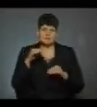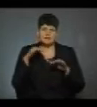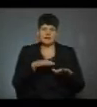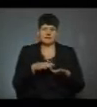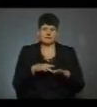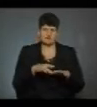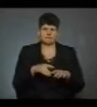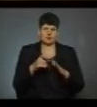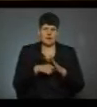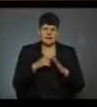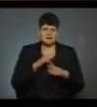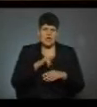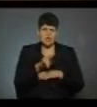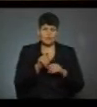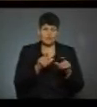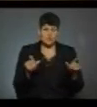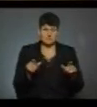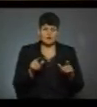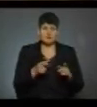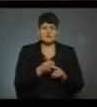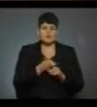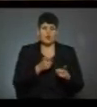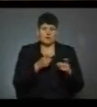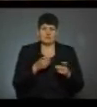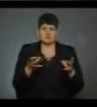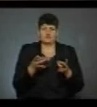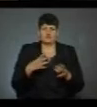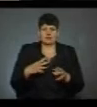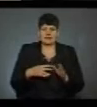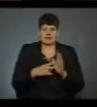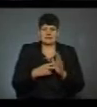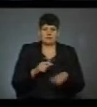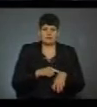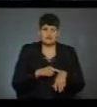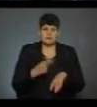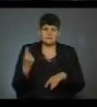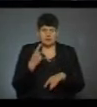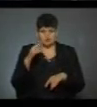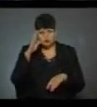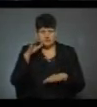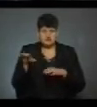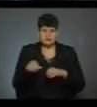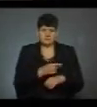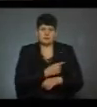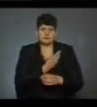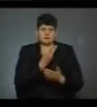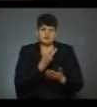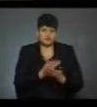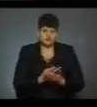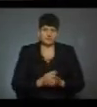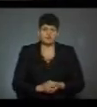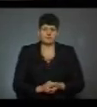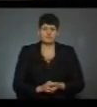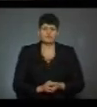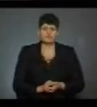термінал аеропорту Донецька. Через обстріл йому довелось чекати близько 7 годин. Перш ніж чоловіка відвезли до шпиталю, каже Михайло